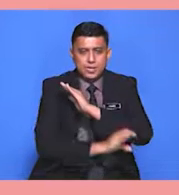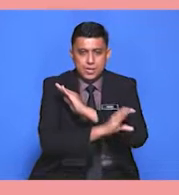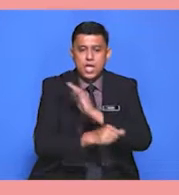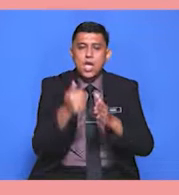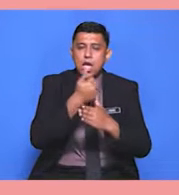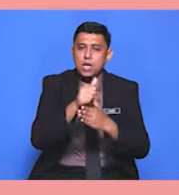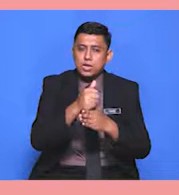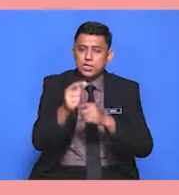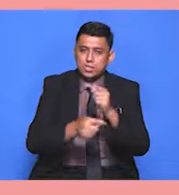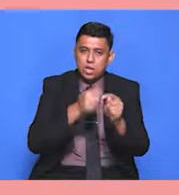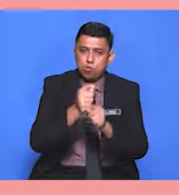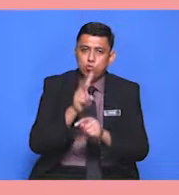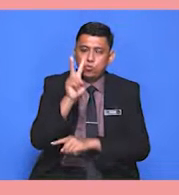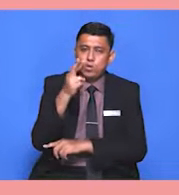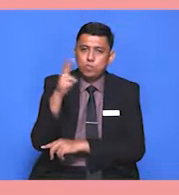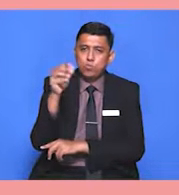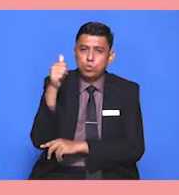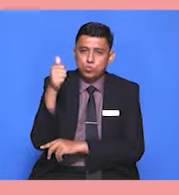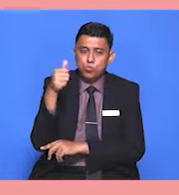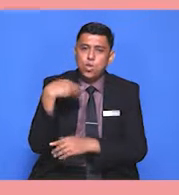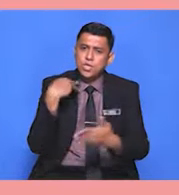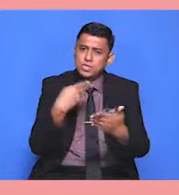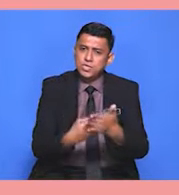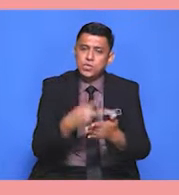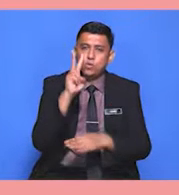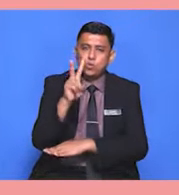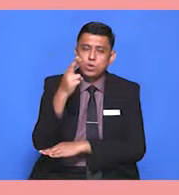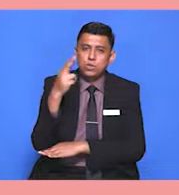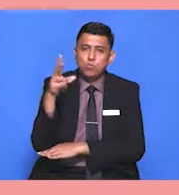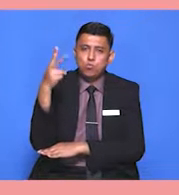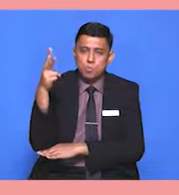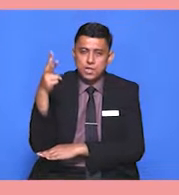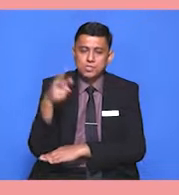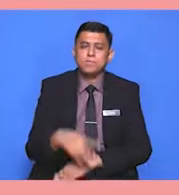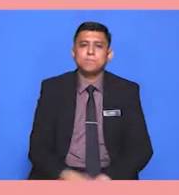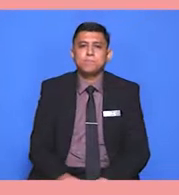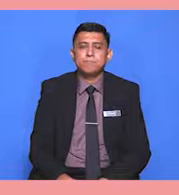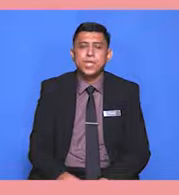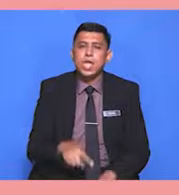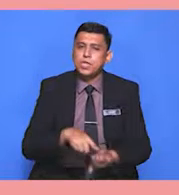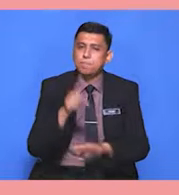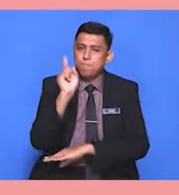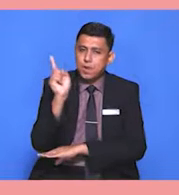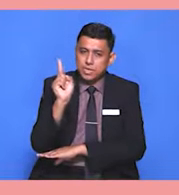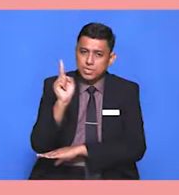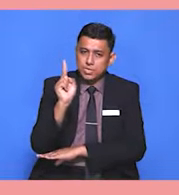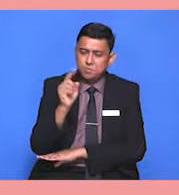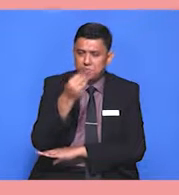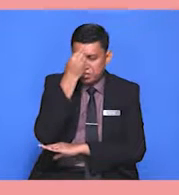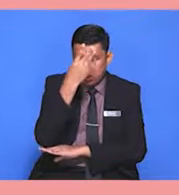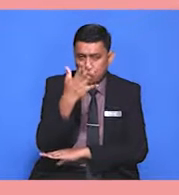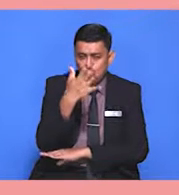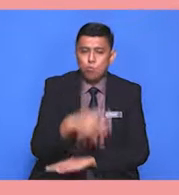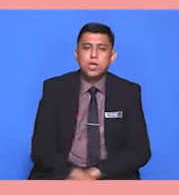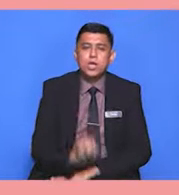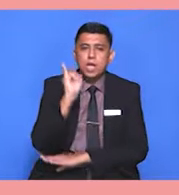antara tahun 2010 hingga tahun 2012, di mana dinyatakan